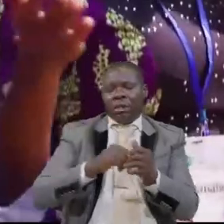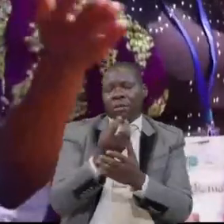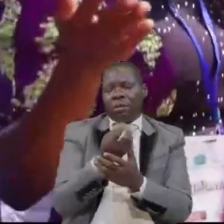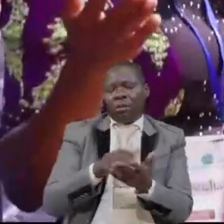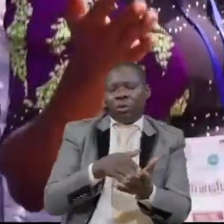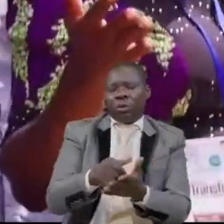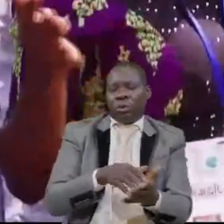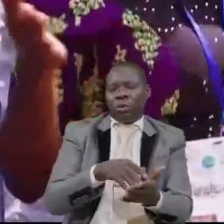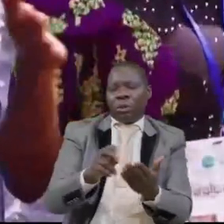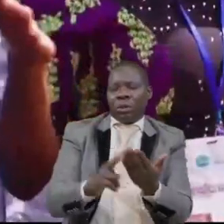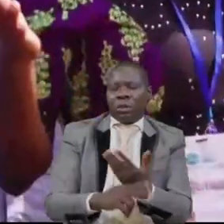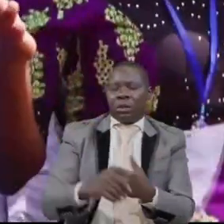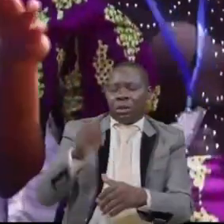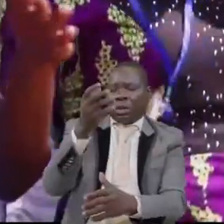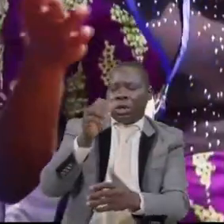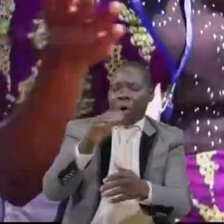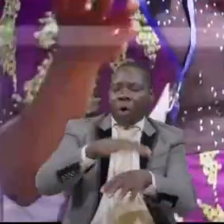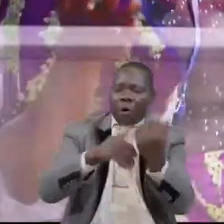ôté.